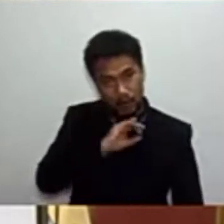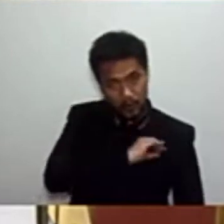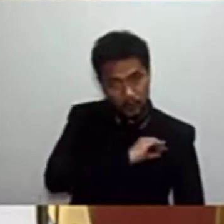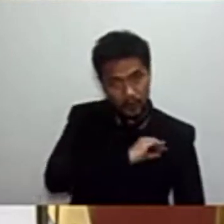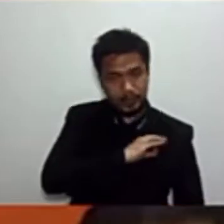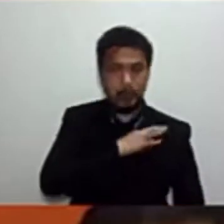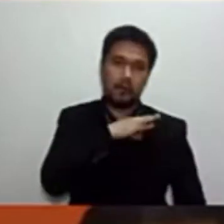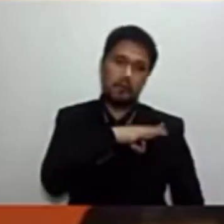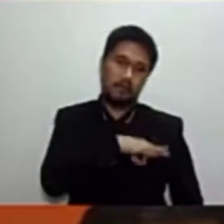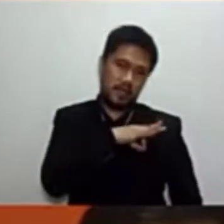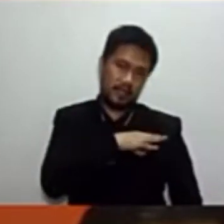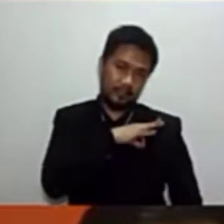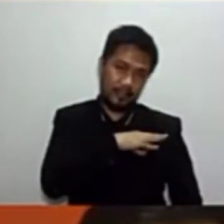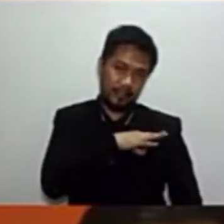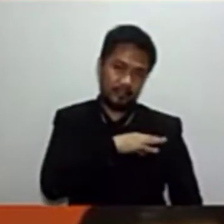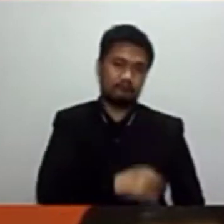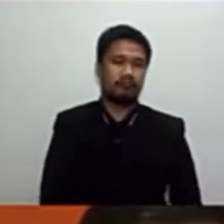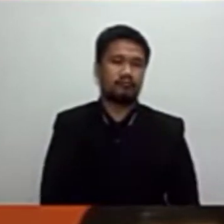pakinabang.